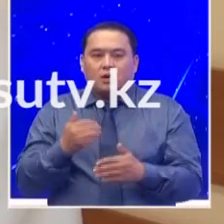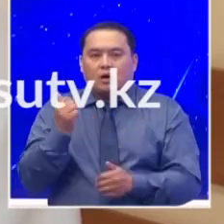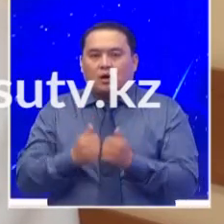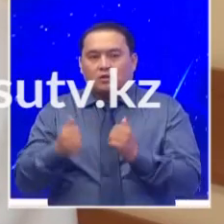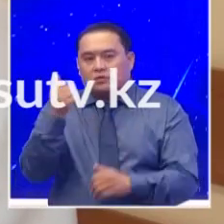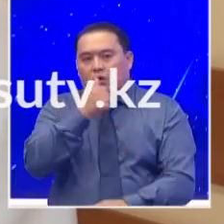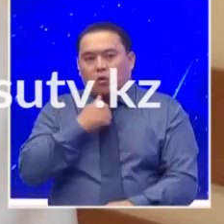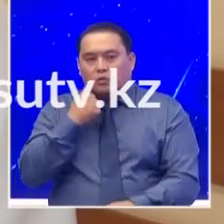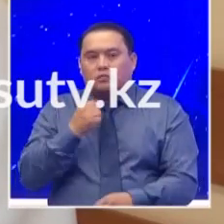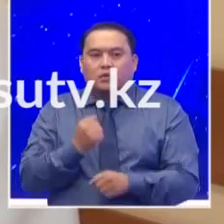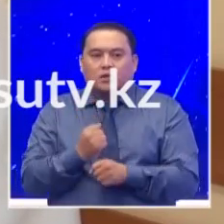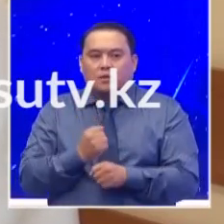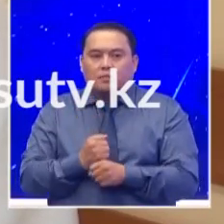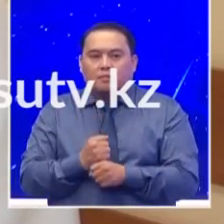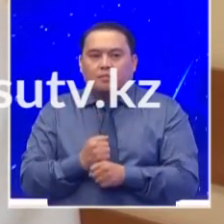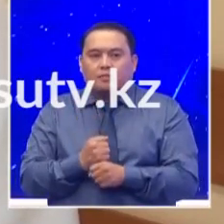год делаем.